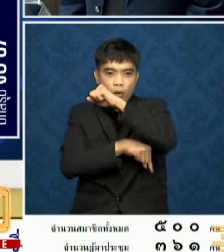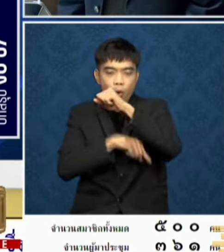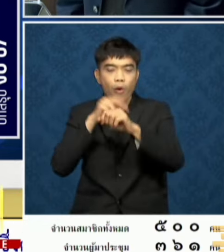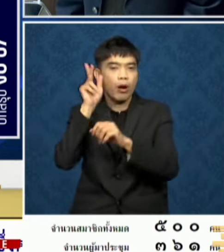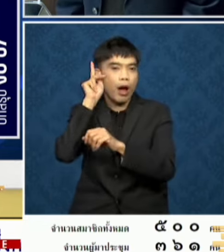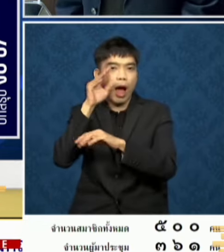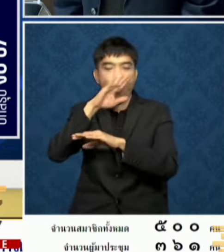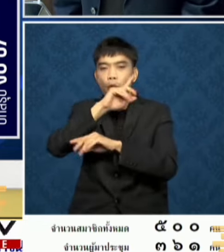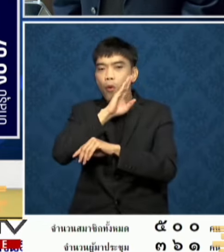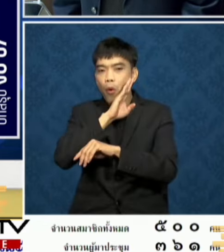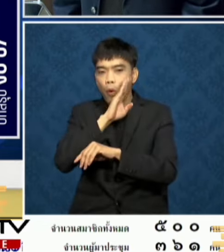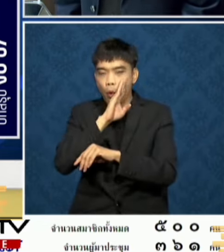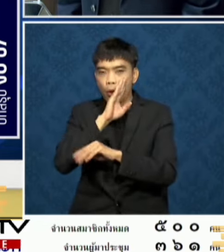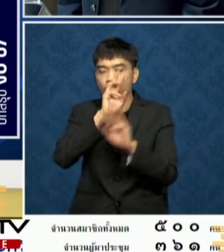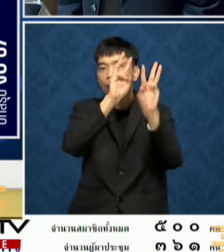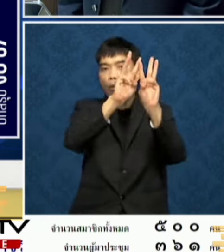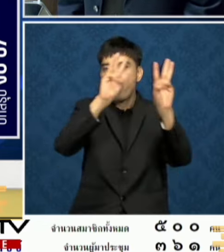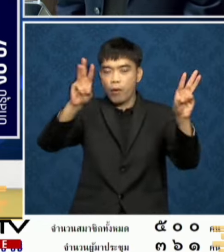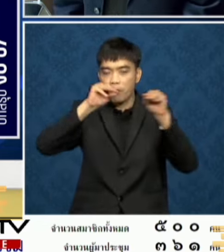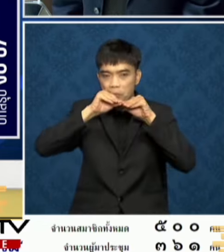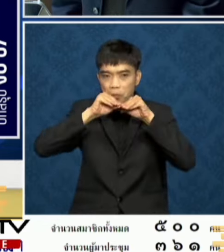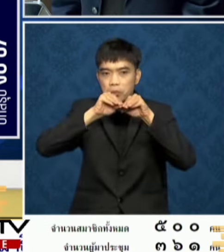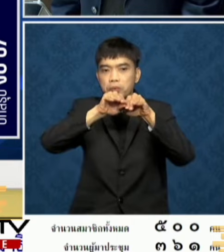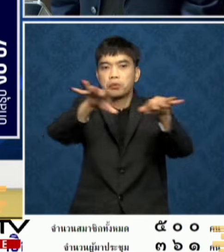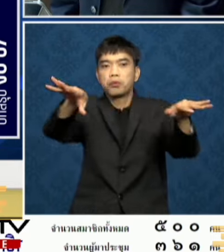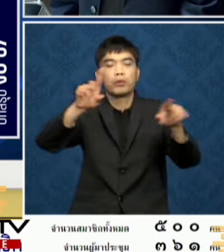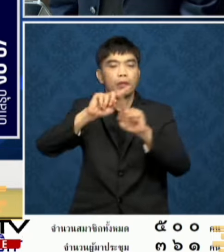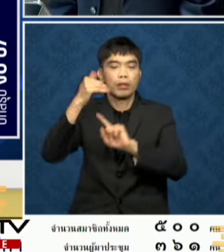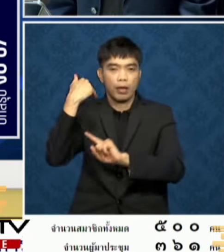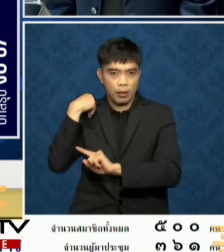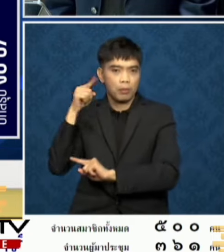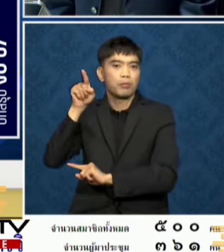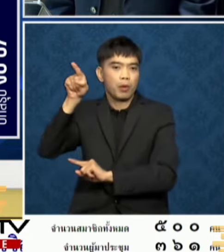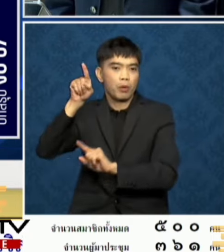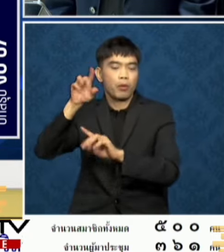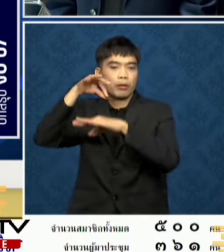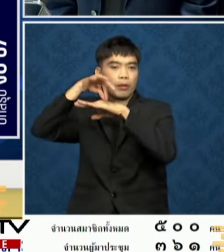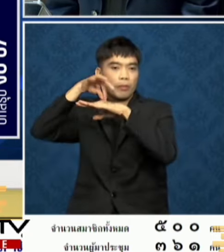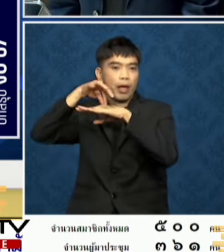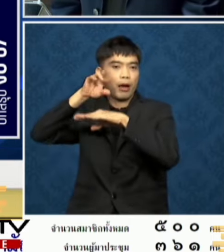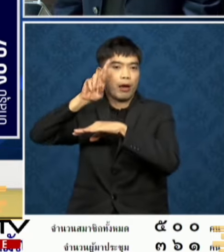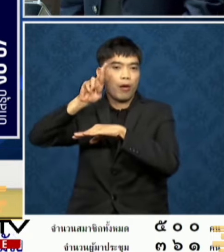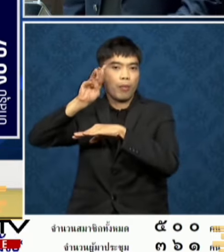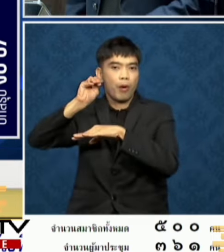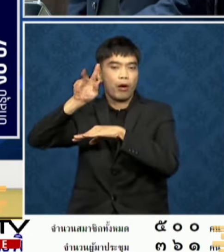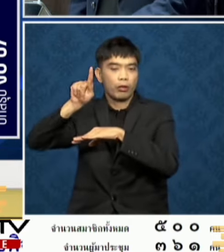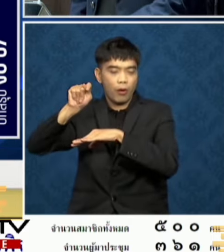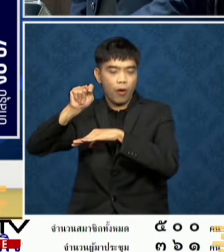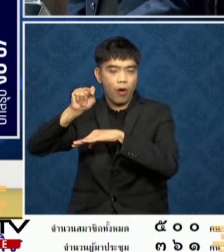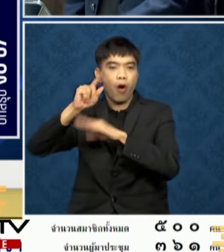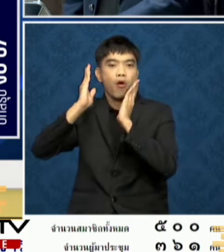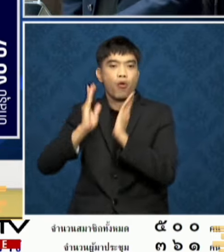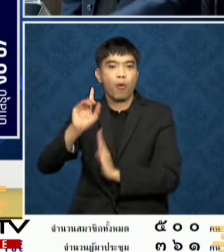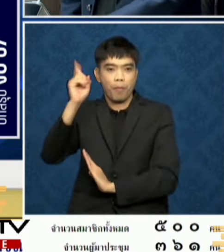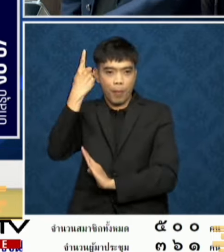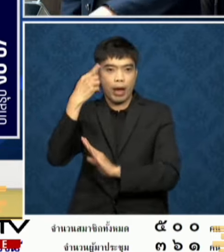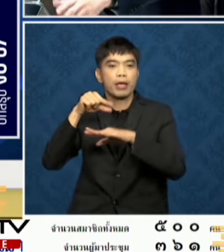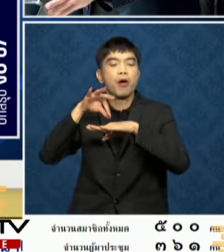เว็บไซต์ของศูนย์ซึ่งเป็นช่วงเวลาที่ขณะนั้นท่านรัฐมนตรีท่านใหม่ได้เข้าดำรงตำแหน่งเรียบร้อยแล้วสไลด์ถั